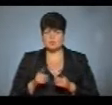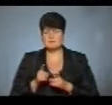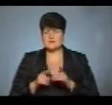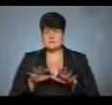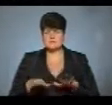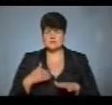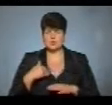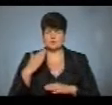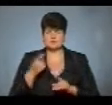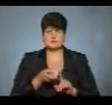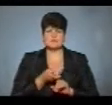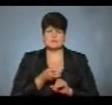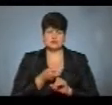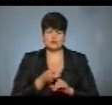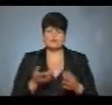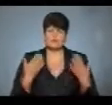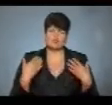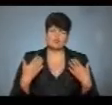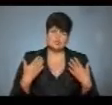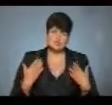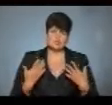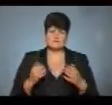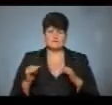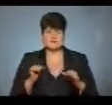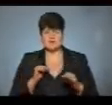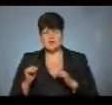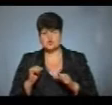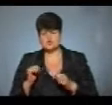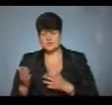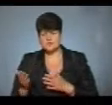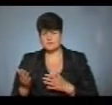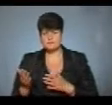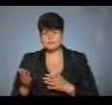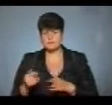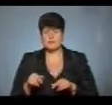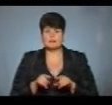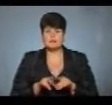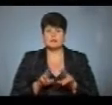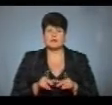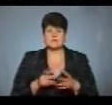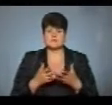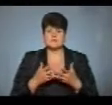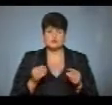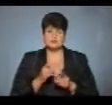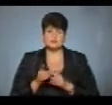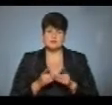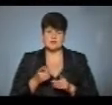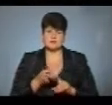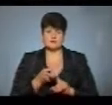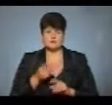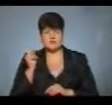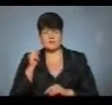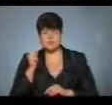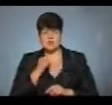місце голосування в зв'язку з відпочинком, відрядженнями, так як весною міняли місце голосування в зв'язку з